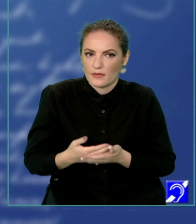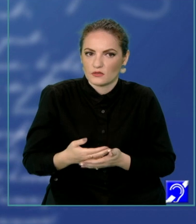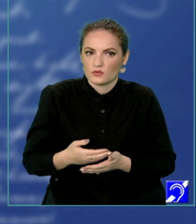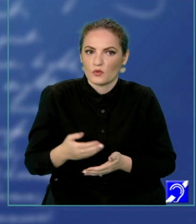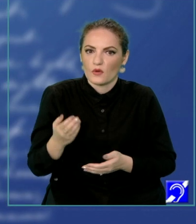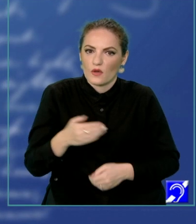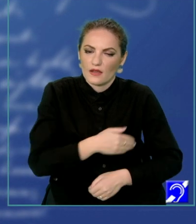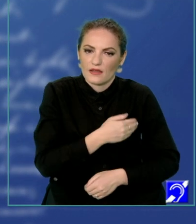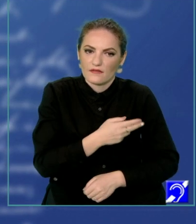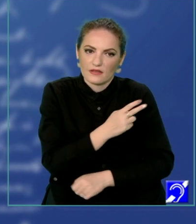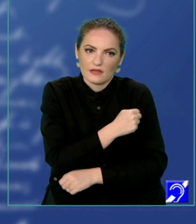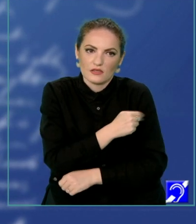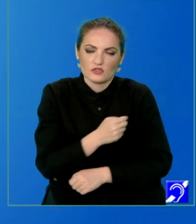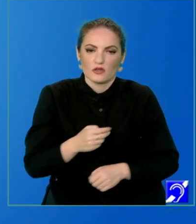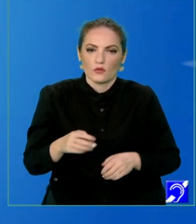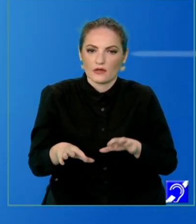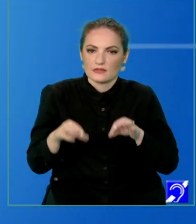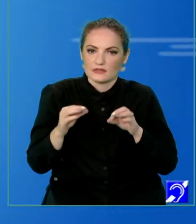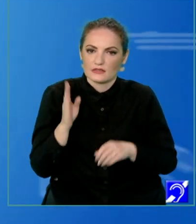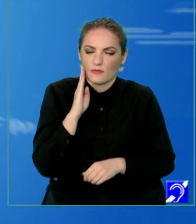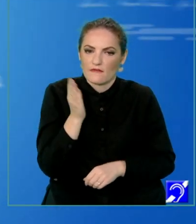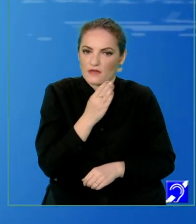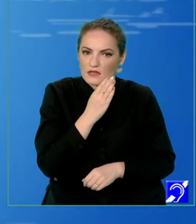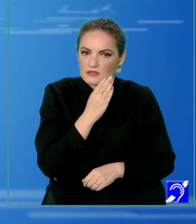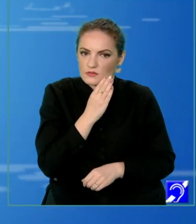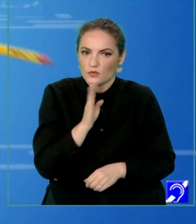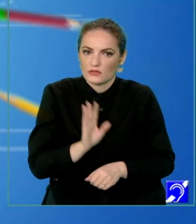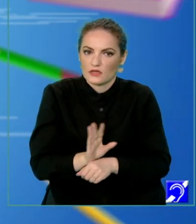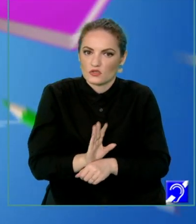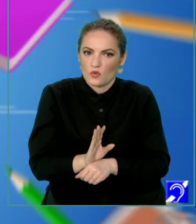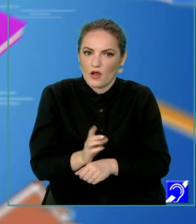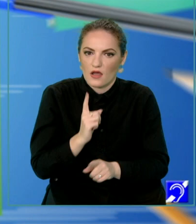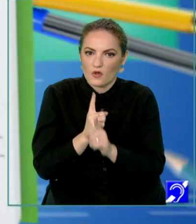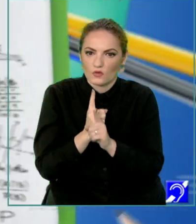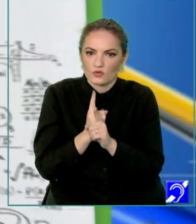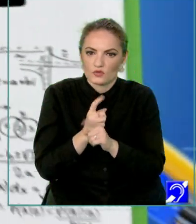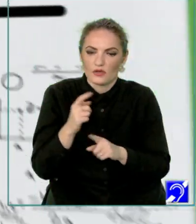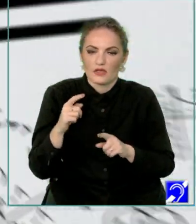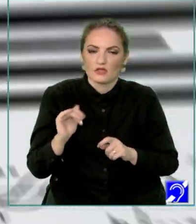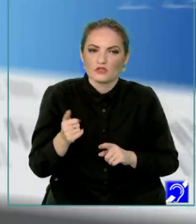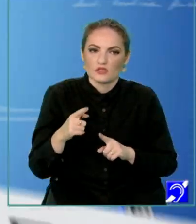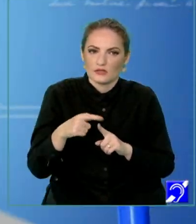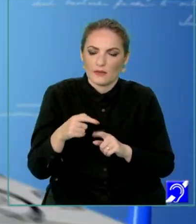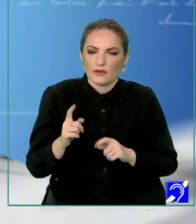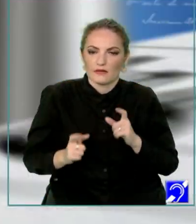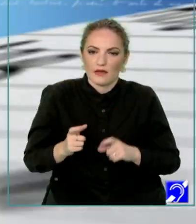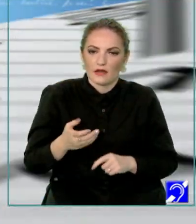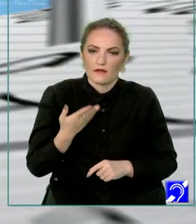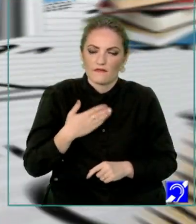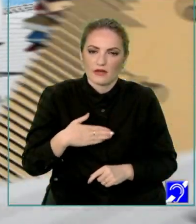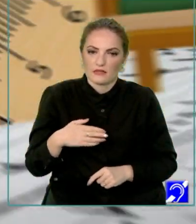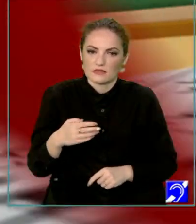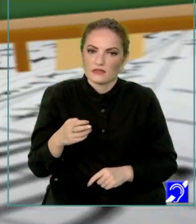găsiți pe pagina de Facebook a emisiunii suporturile de curs și temele propuse dacă vreți să vedeți lecțiile acestea sunt